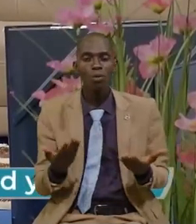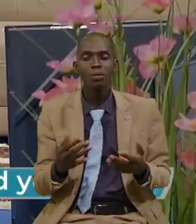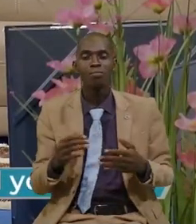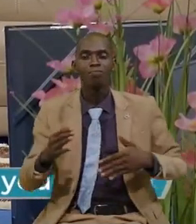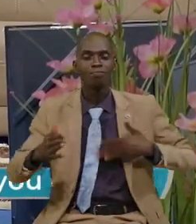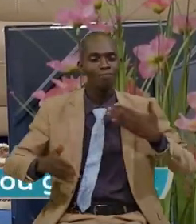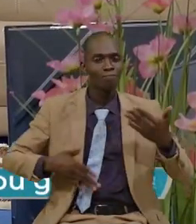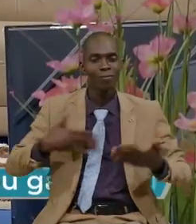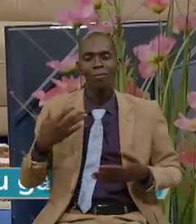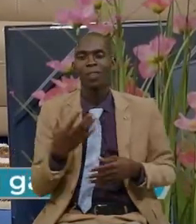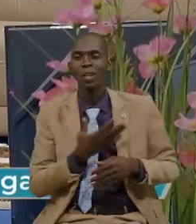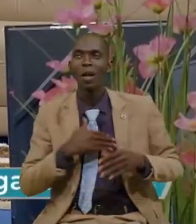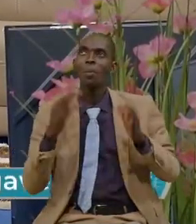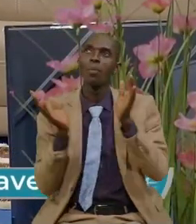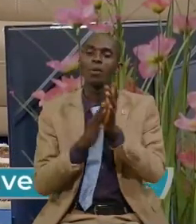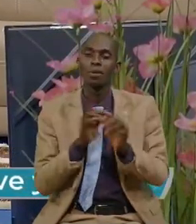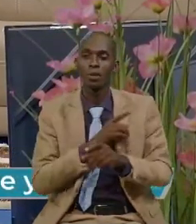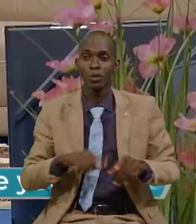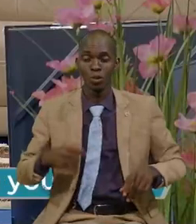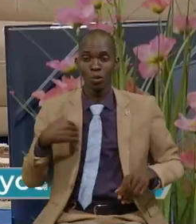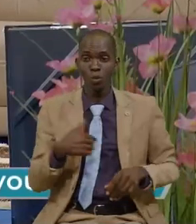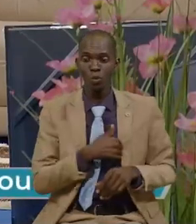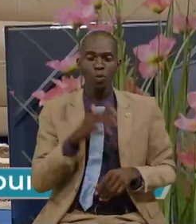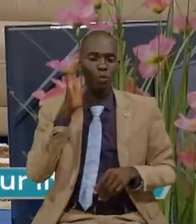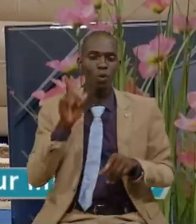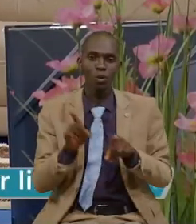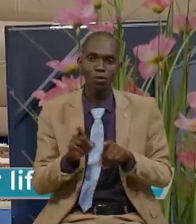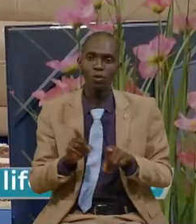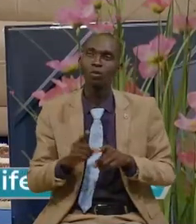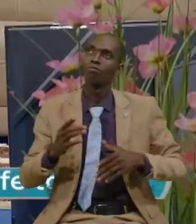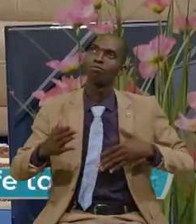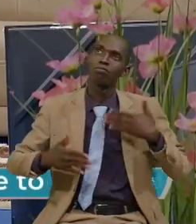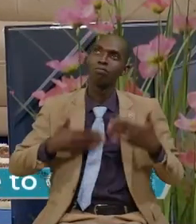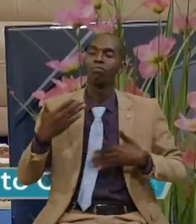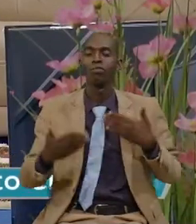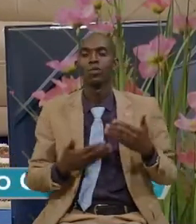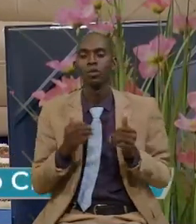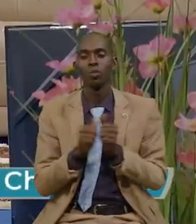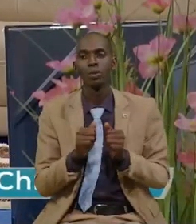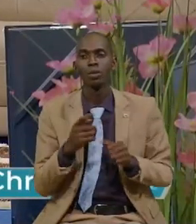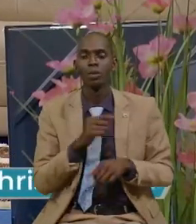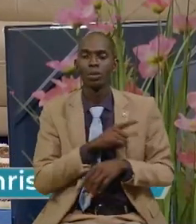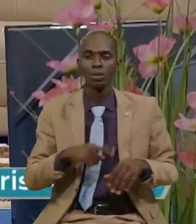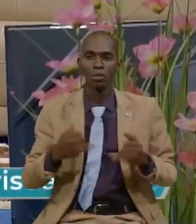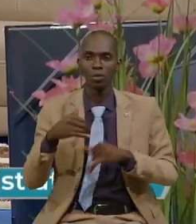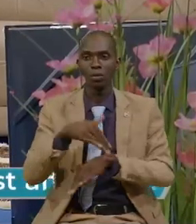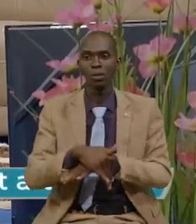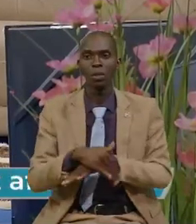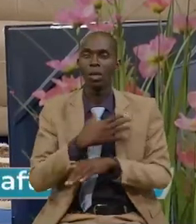elle s'est réjouie. Elle a loué le Seigneur. Donc, nous allons nous réjouir ce soir. Alors, nous allons rapporter à